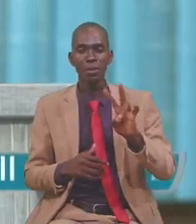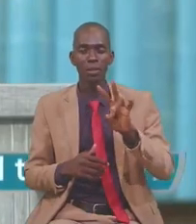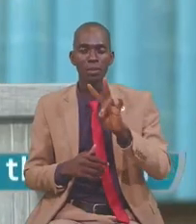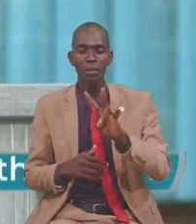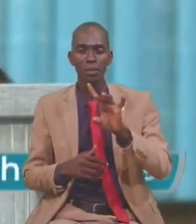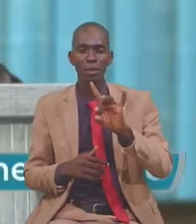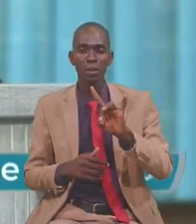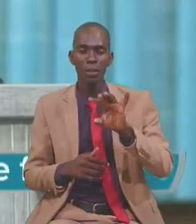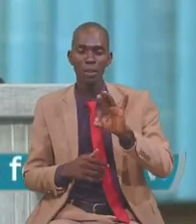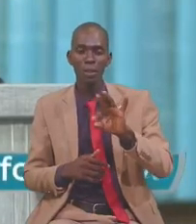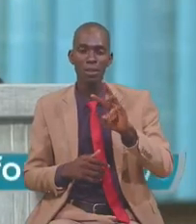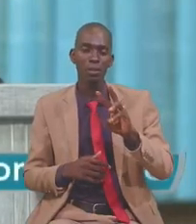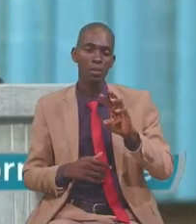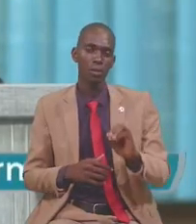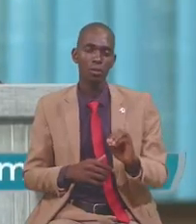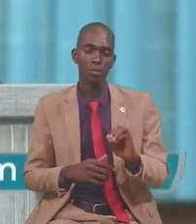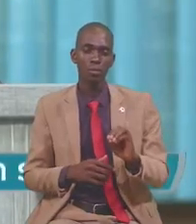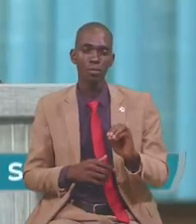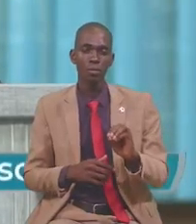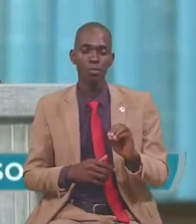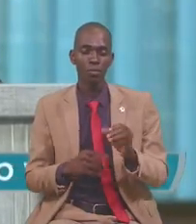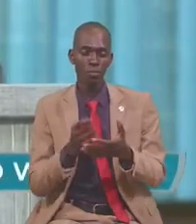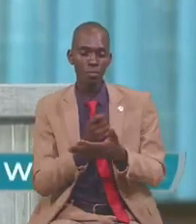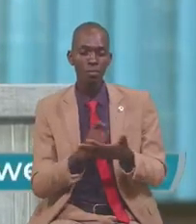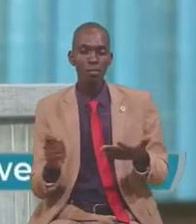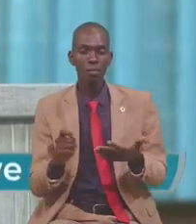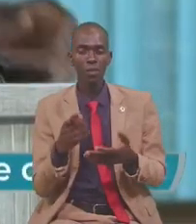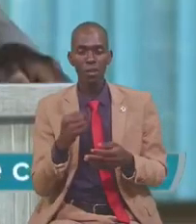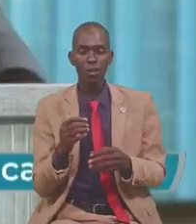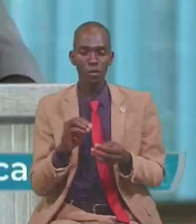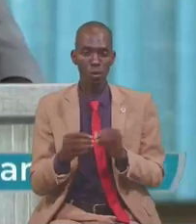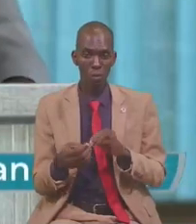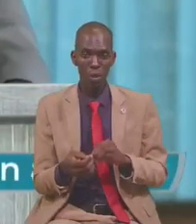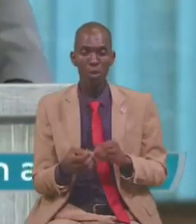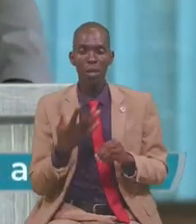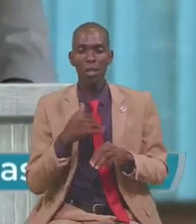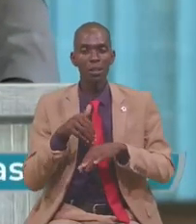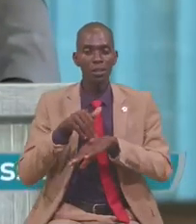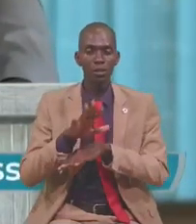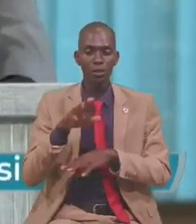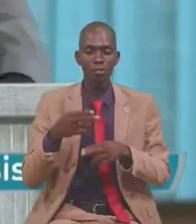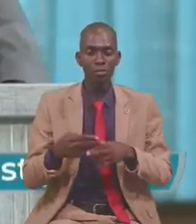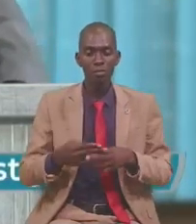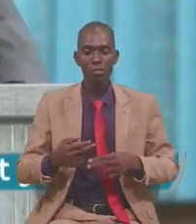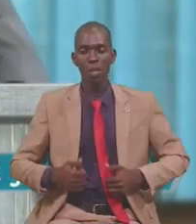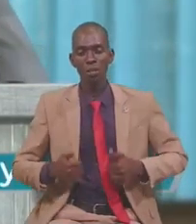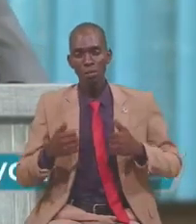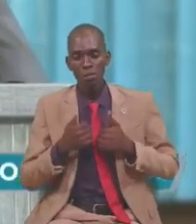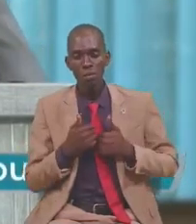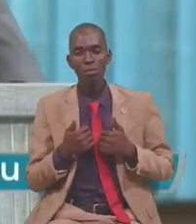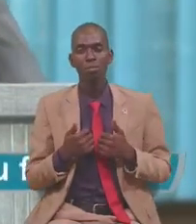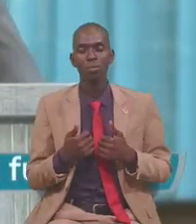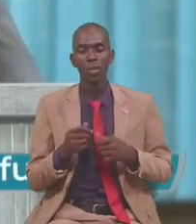ont le numéro de WhatsApp qui est plus 260 95